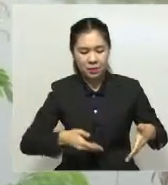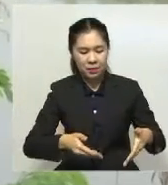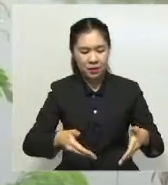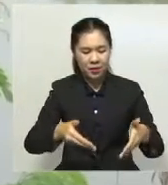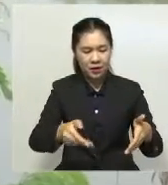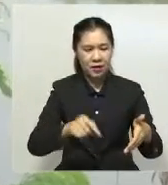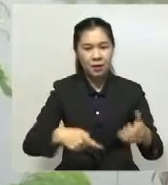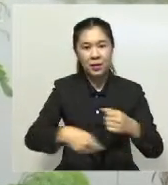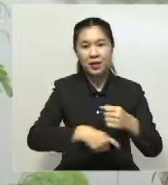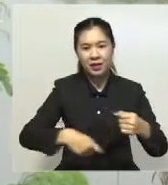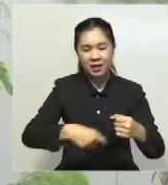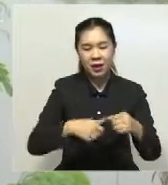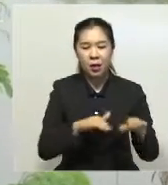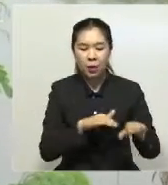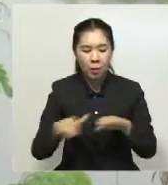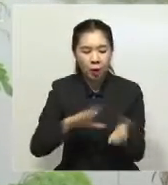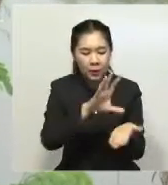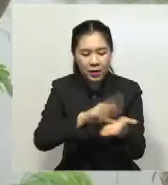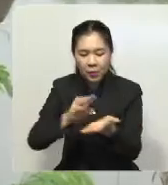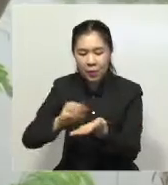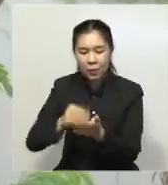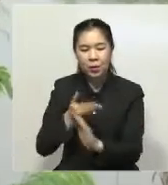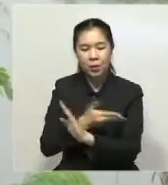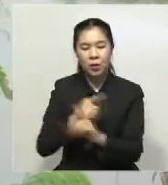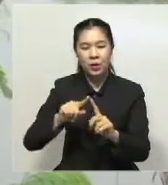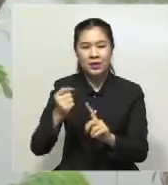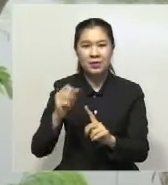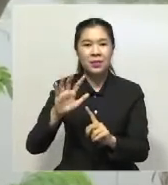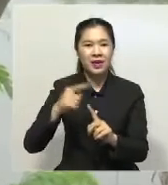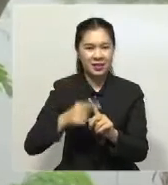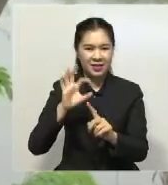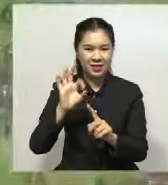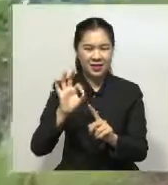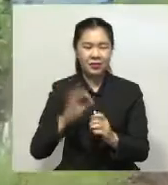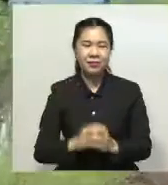พื่อที่เตรียมจะเก็บเกี่ยวผลผลิตเพื่อให้ทันในวันที่15กันยายนนี้ค่ะ